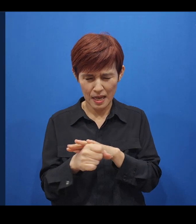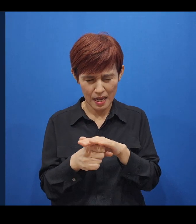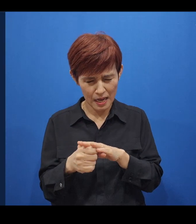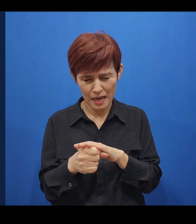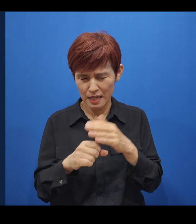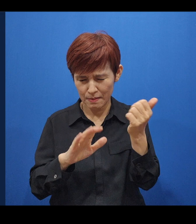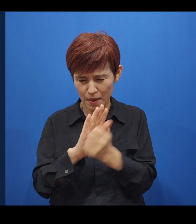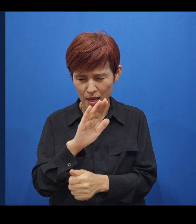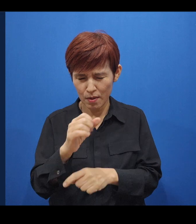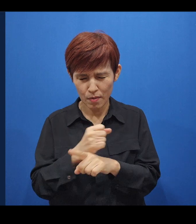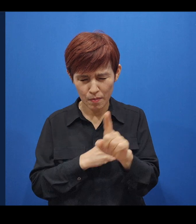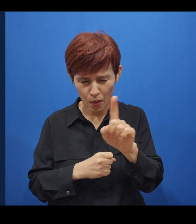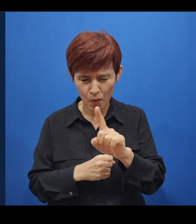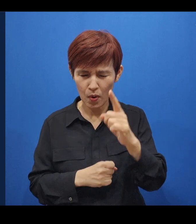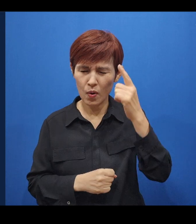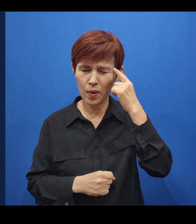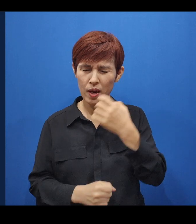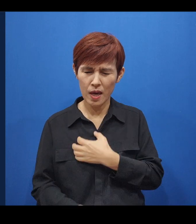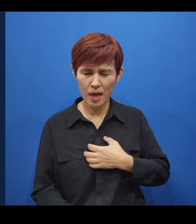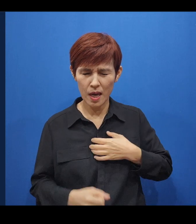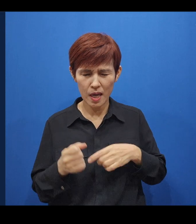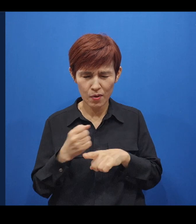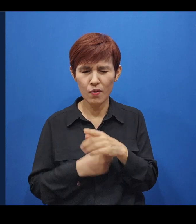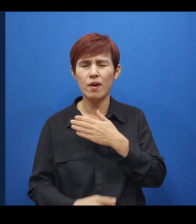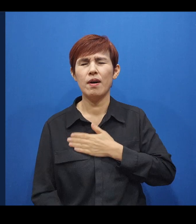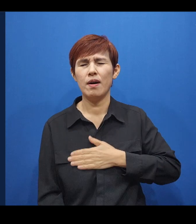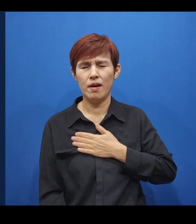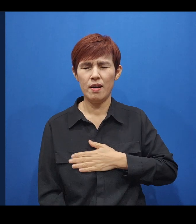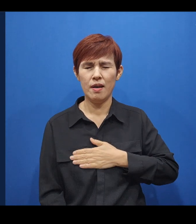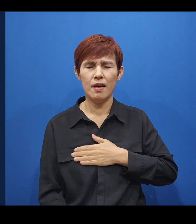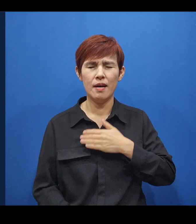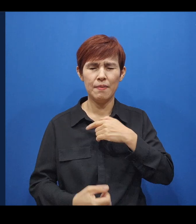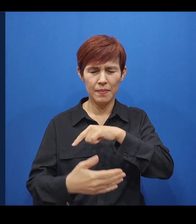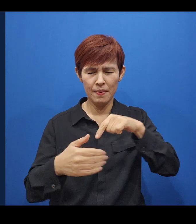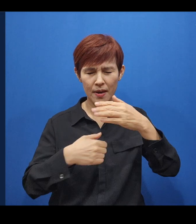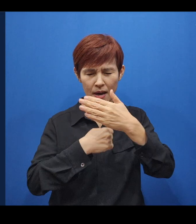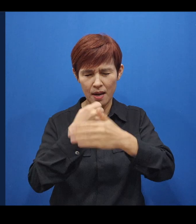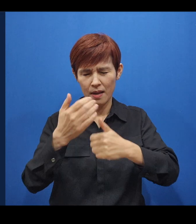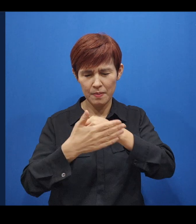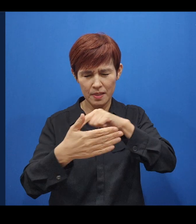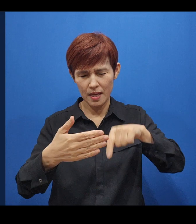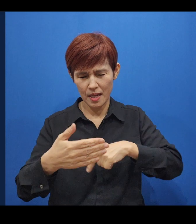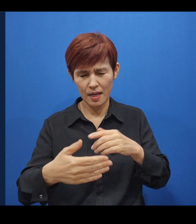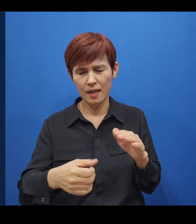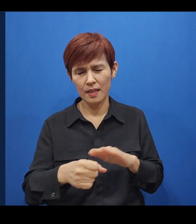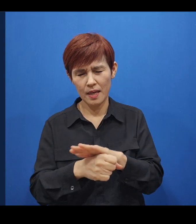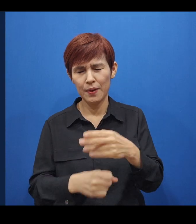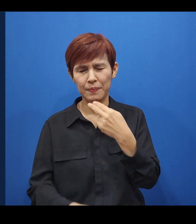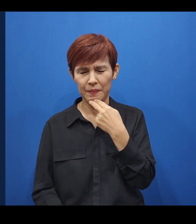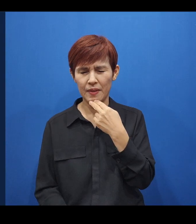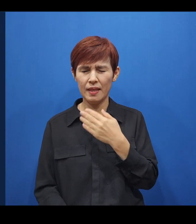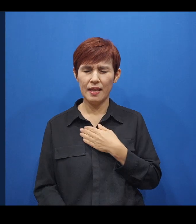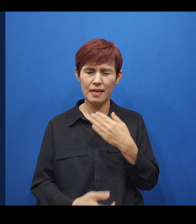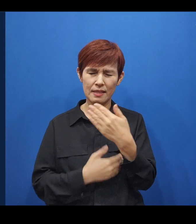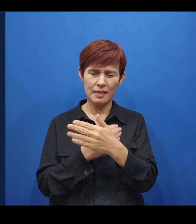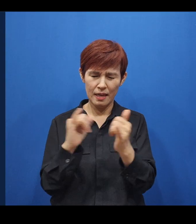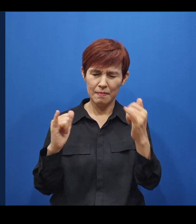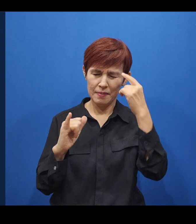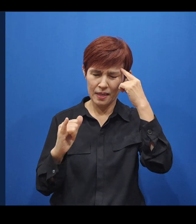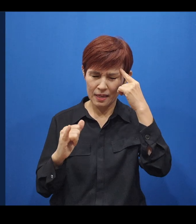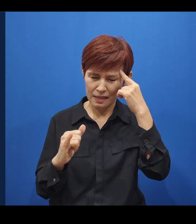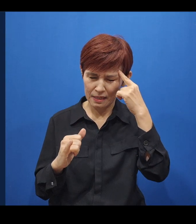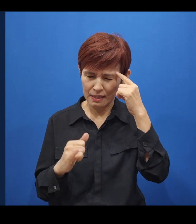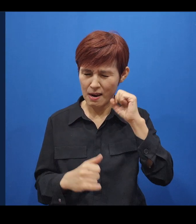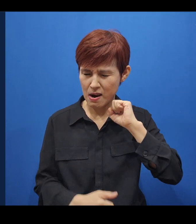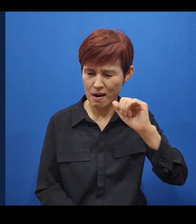실패하는지, 왜 내가 이렇게 괴로운지 압니다. 내 안에 하나님의 사랑이 없습니다. 내가 아직도 육신의 생각에 사로잡혀